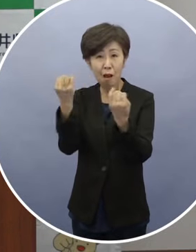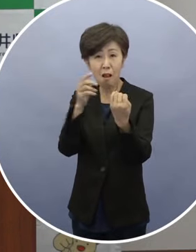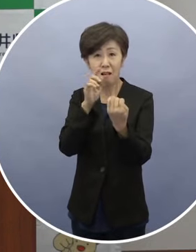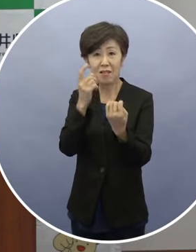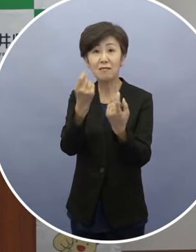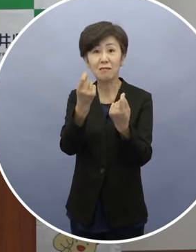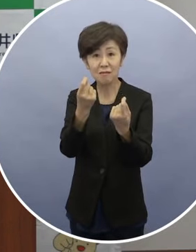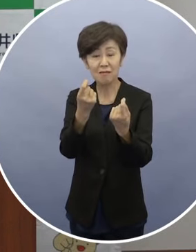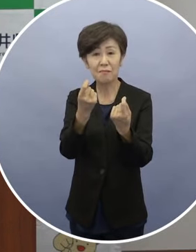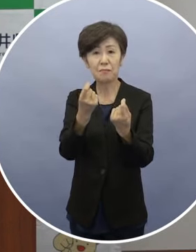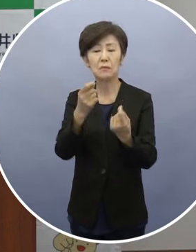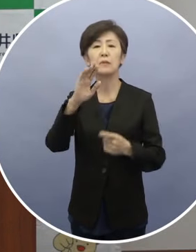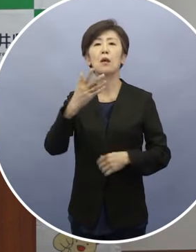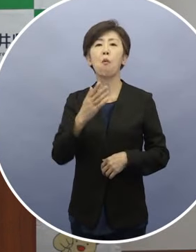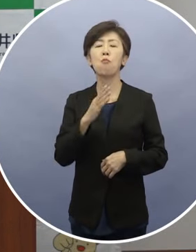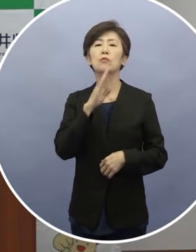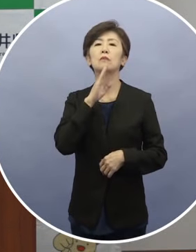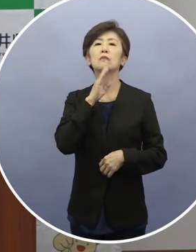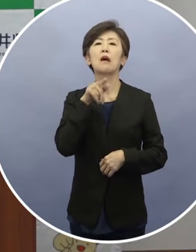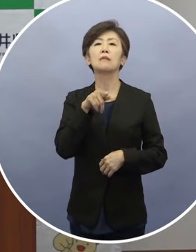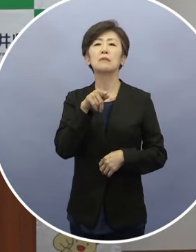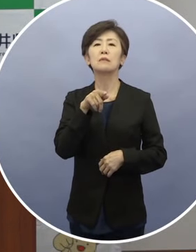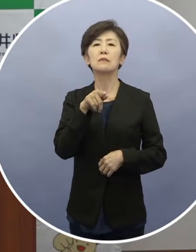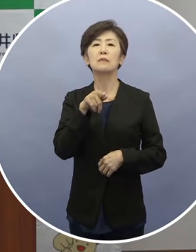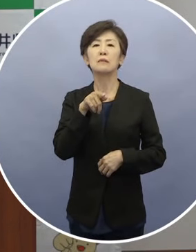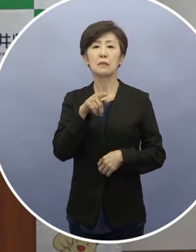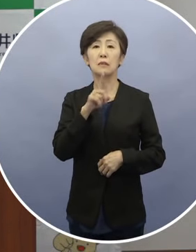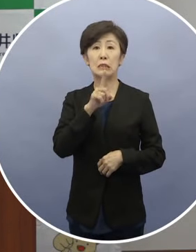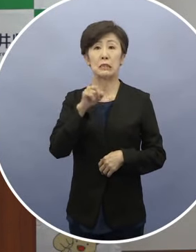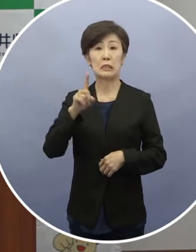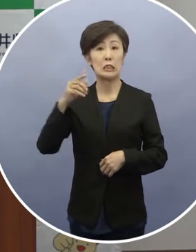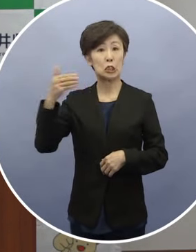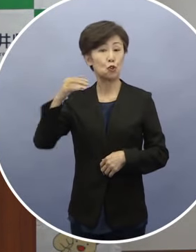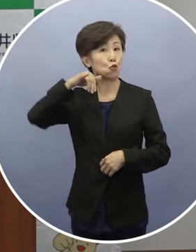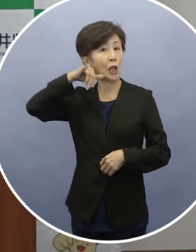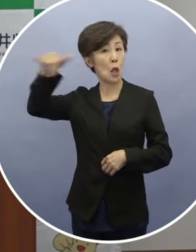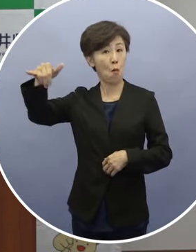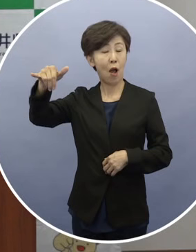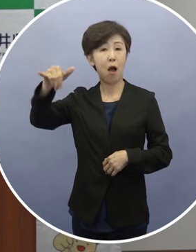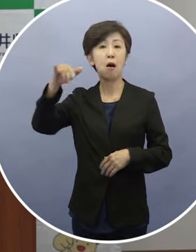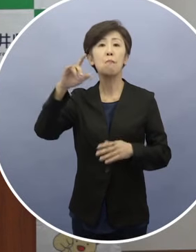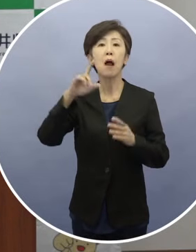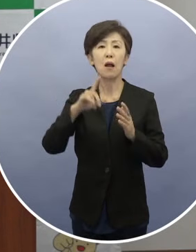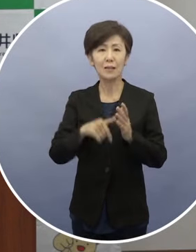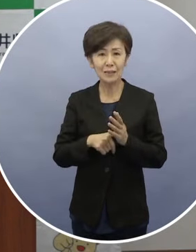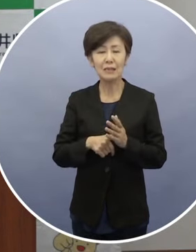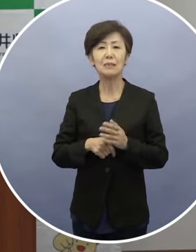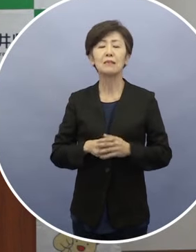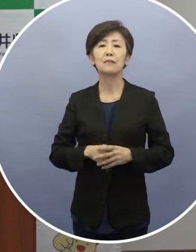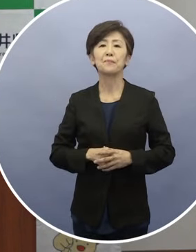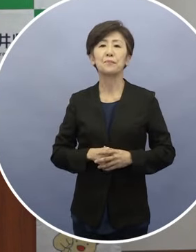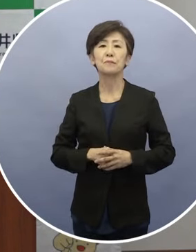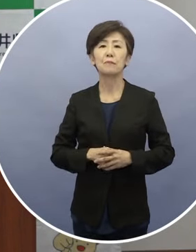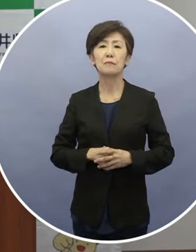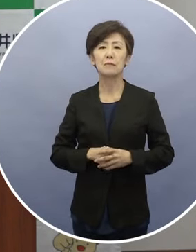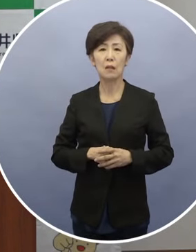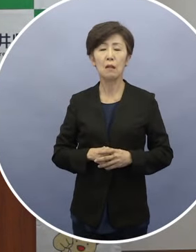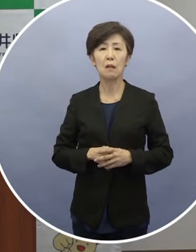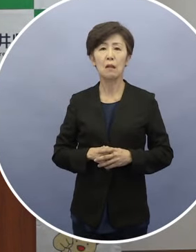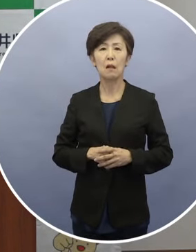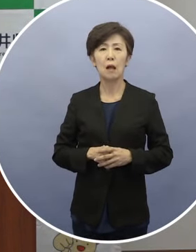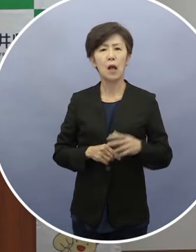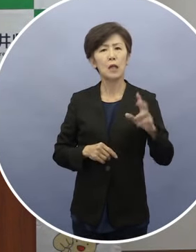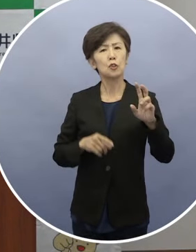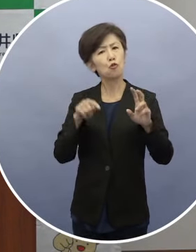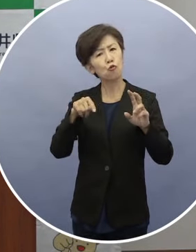います。ただ現実にはですね、119番通報をした場合来てですね、大きく言うと2